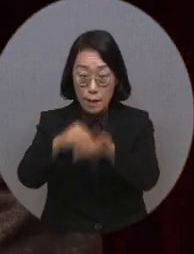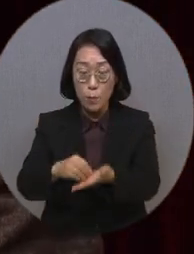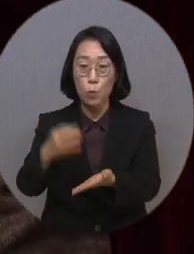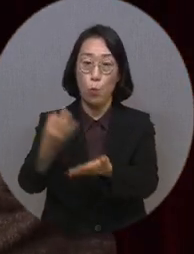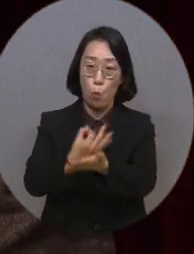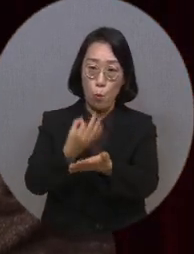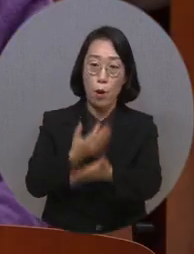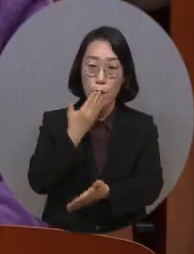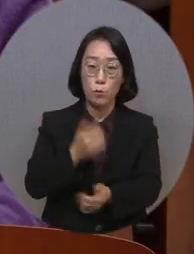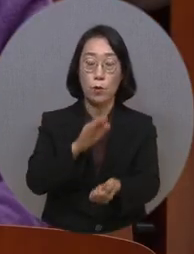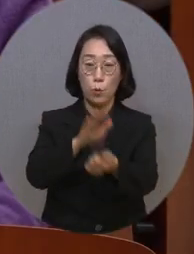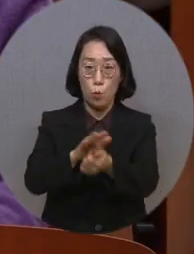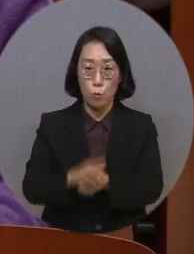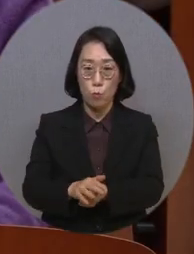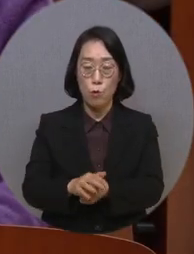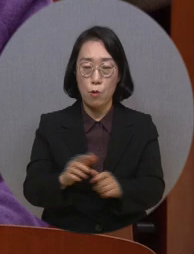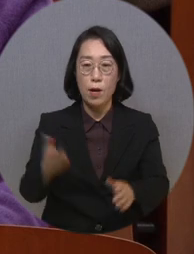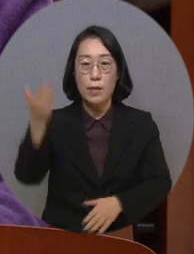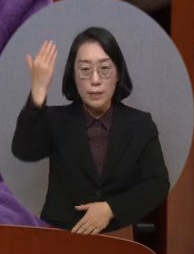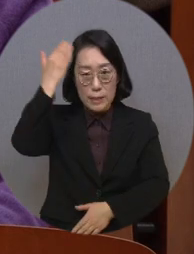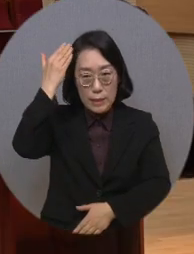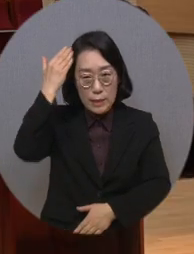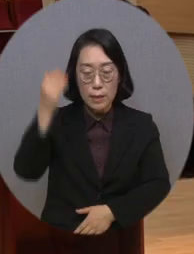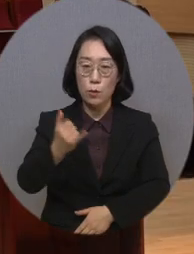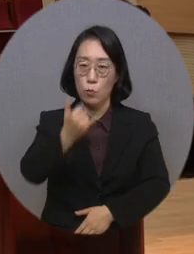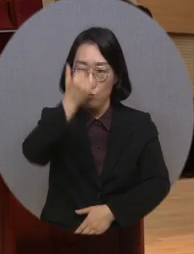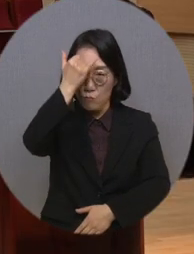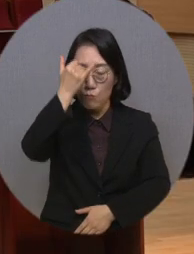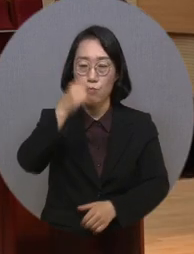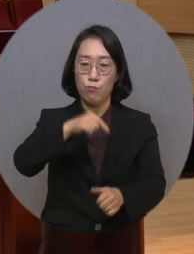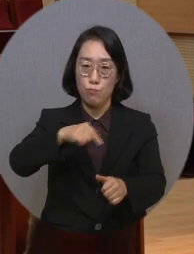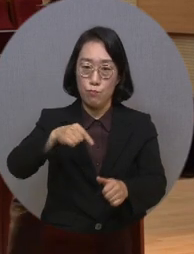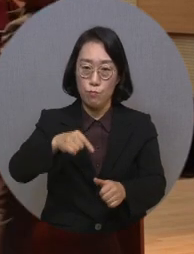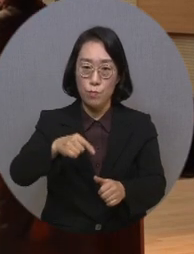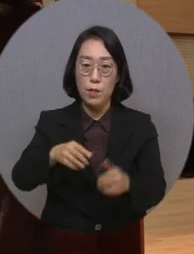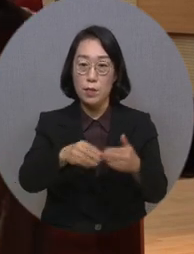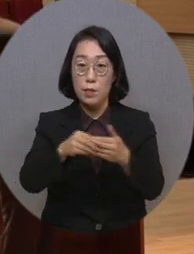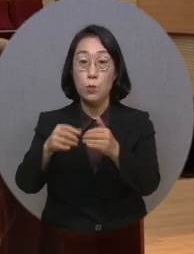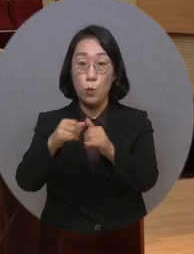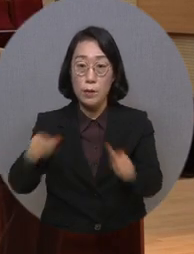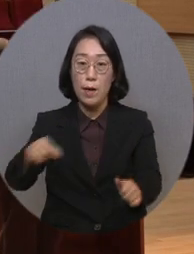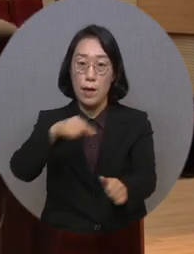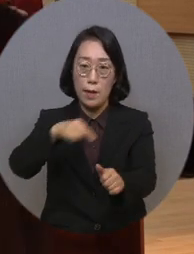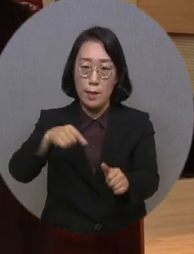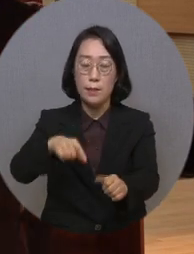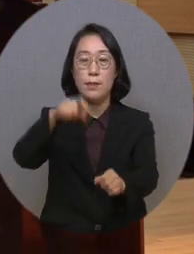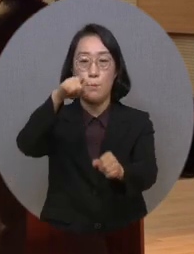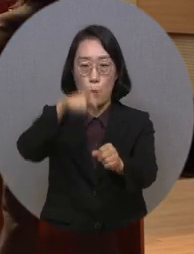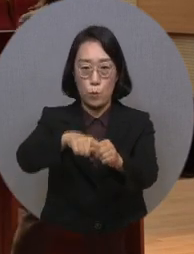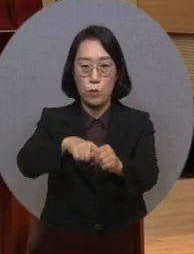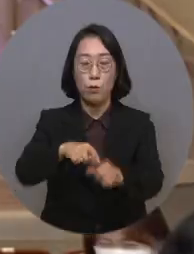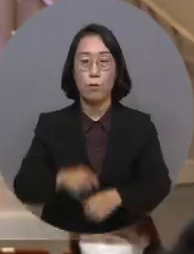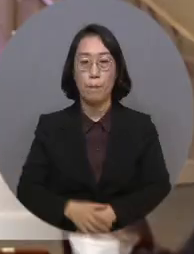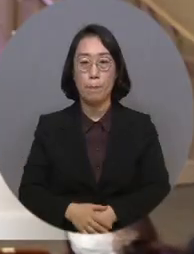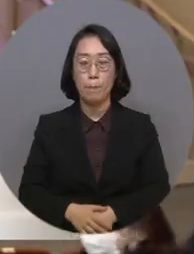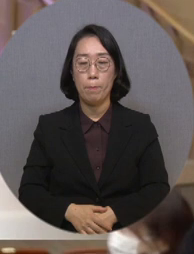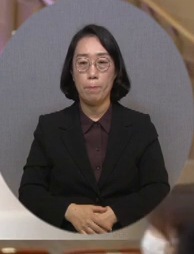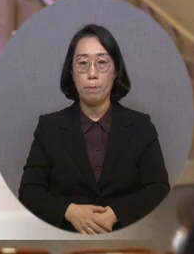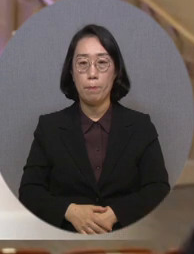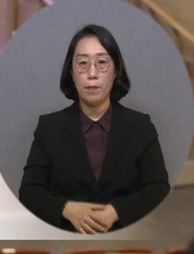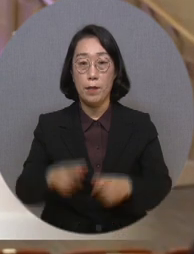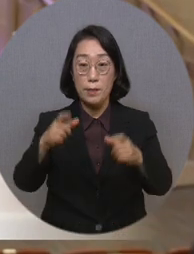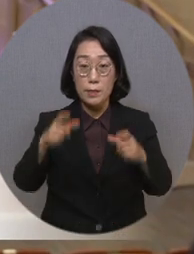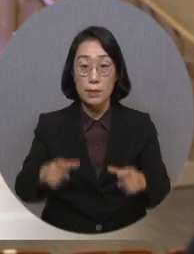유도하고 다방면에 걸친 지식과 소양을 겸비한 여성 지도자를 양성하기 위한 목적으로 진행했습니다. 이제